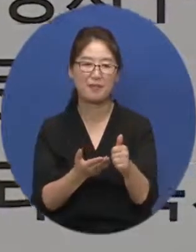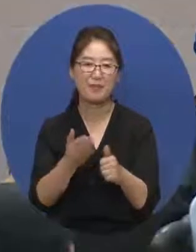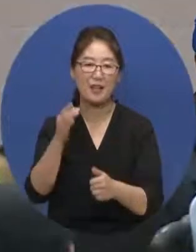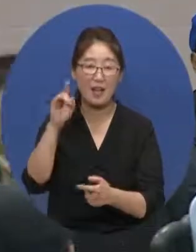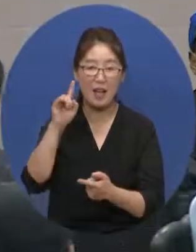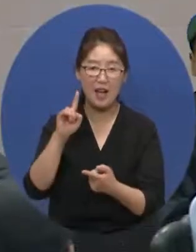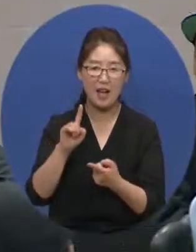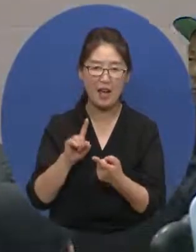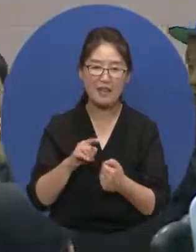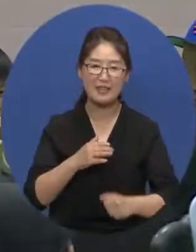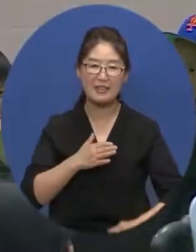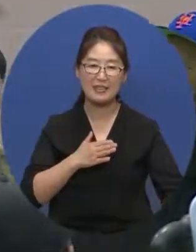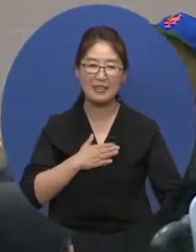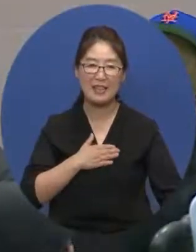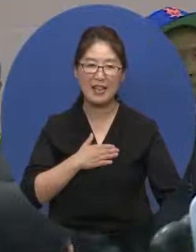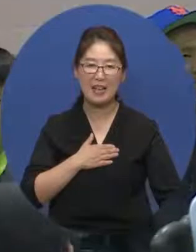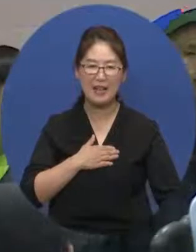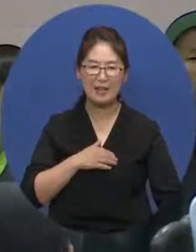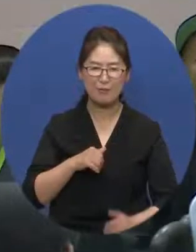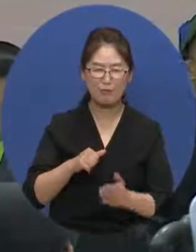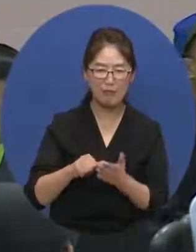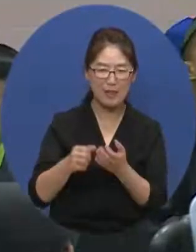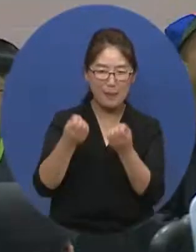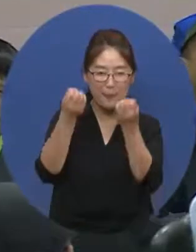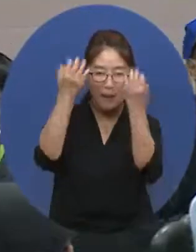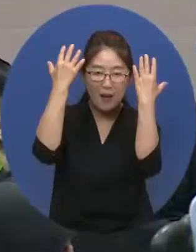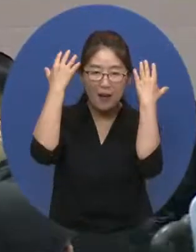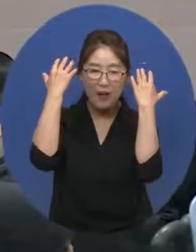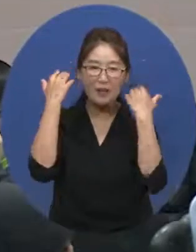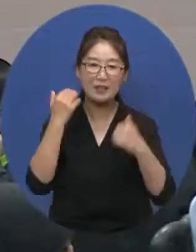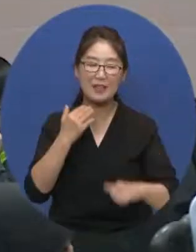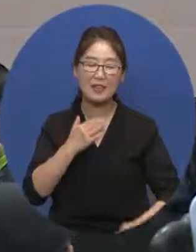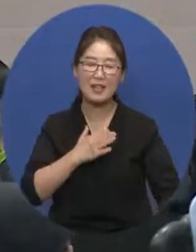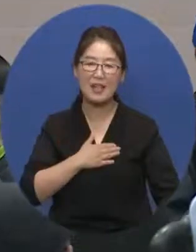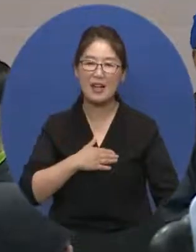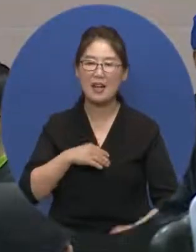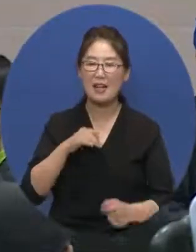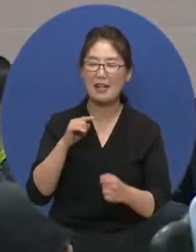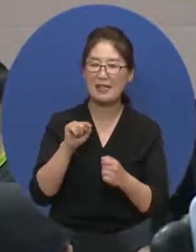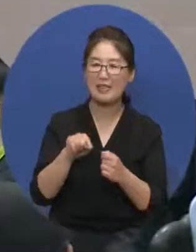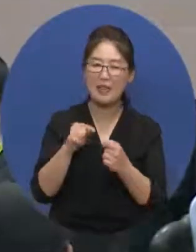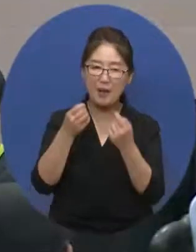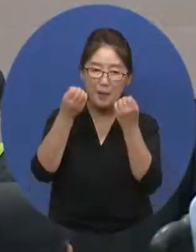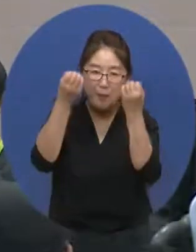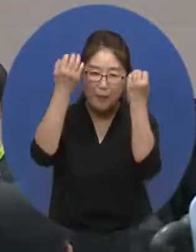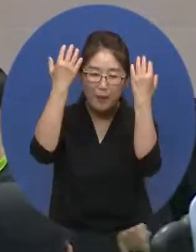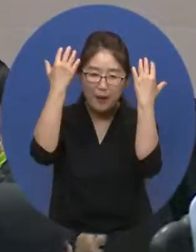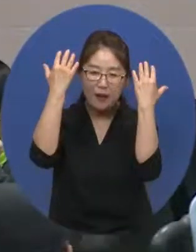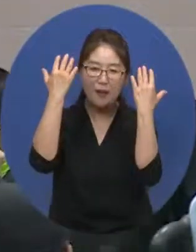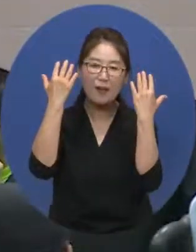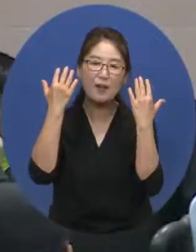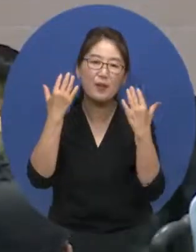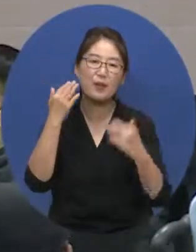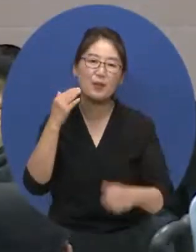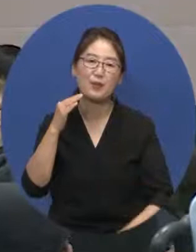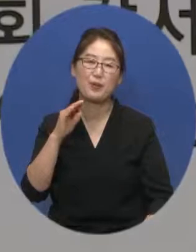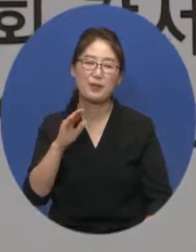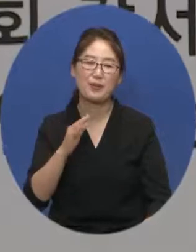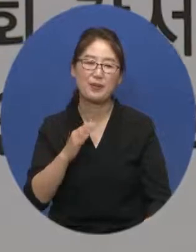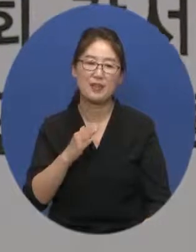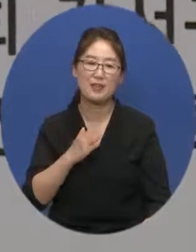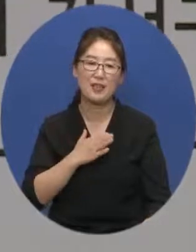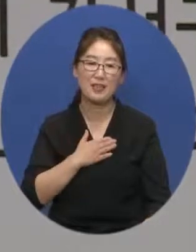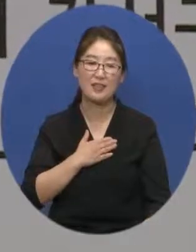이대로 날 지워도 이대로 날 잊혀도